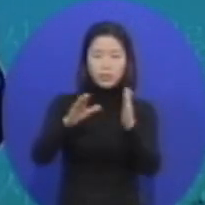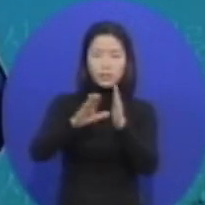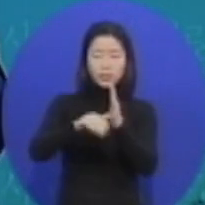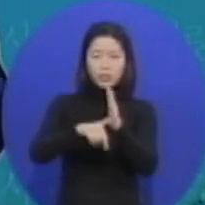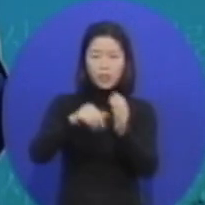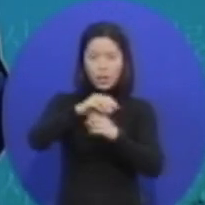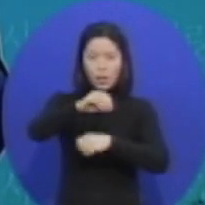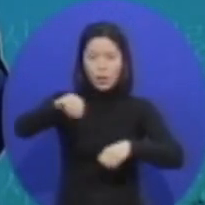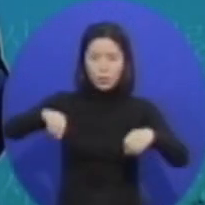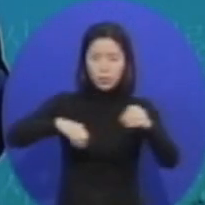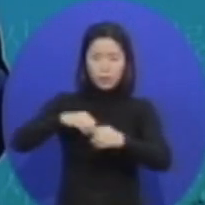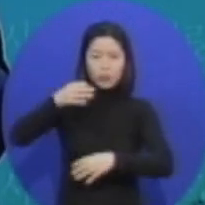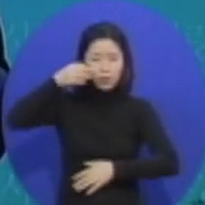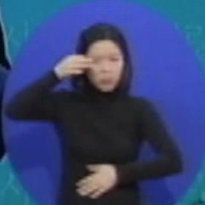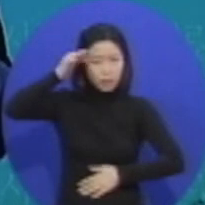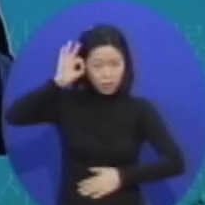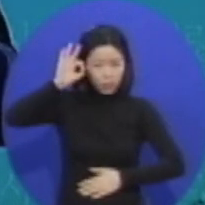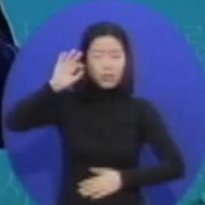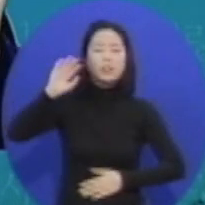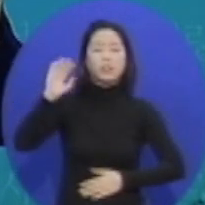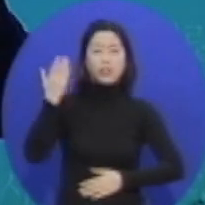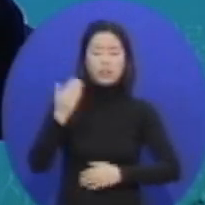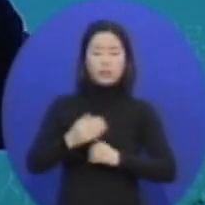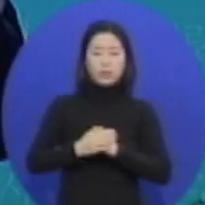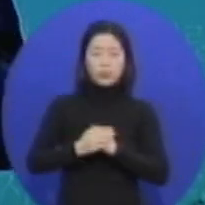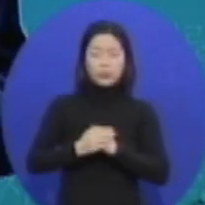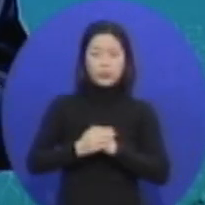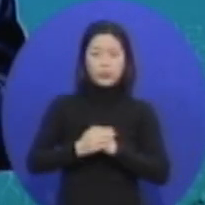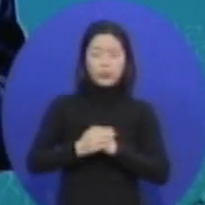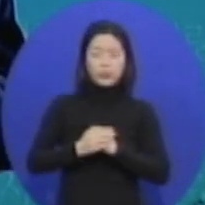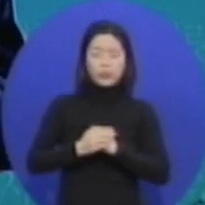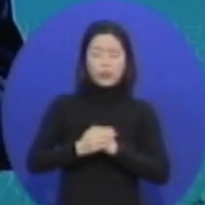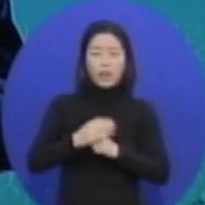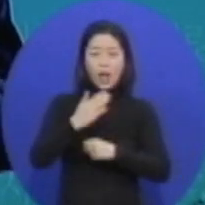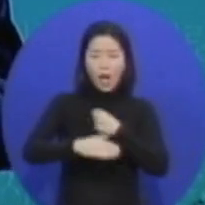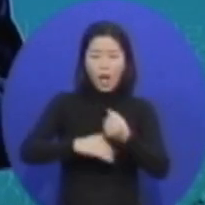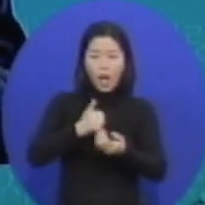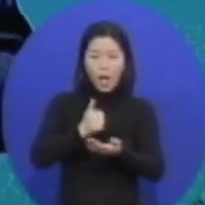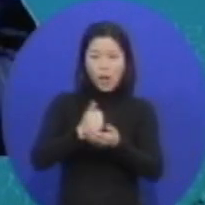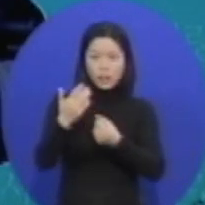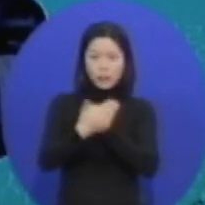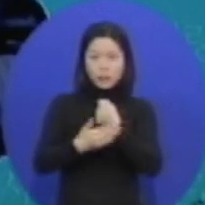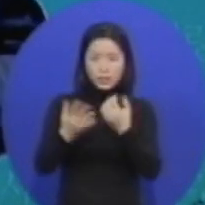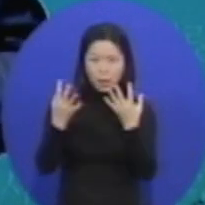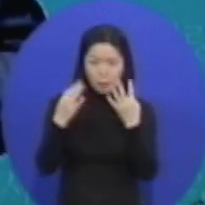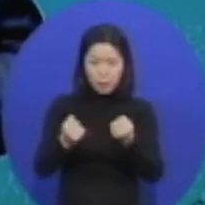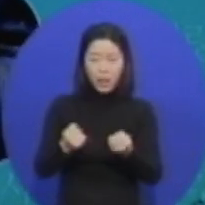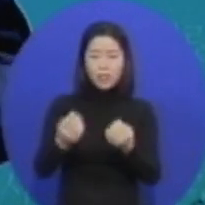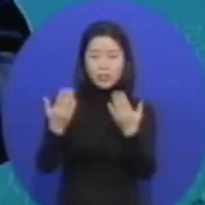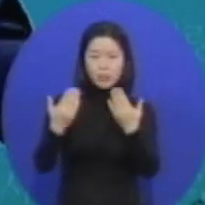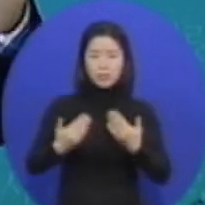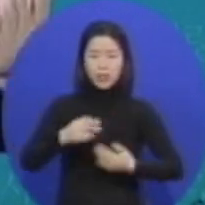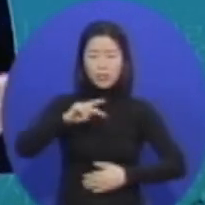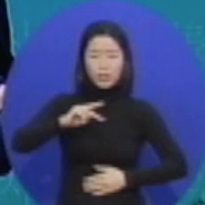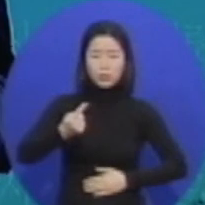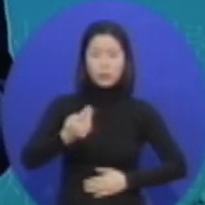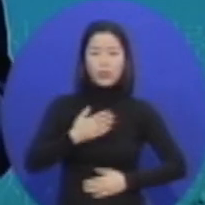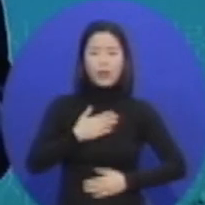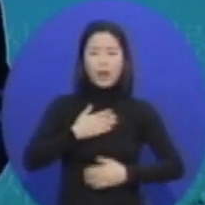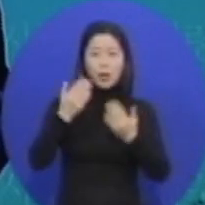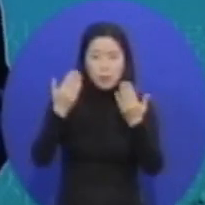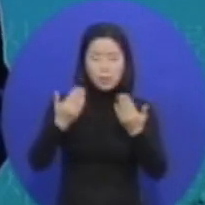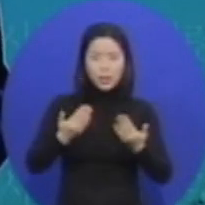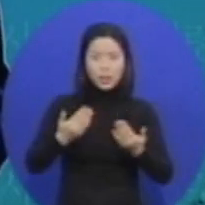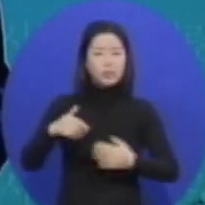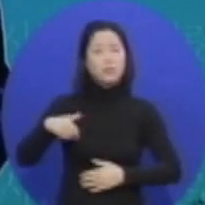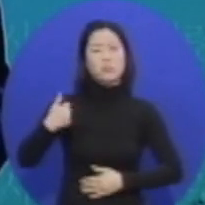깨달아지는 거구나 하나님으로부터 은혜를 많이 받아도 내가 은혜를 받았는지 조차도 모르고 지나가는